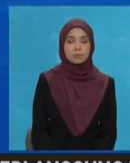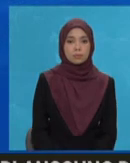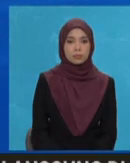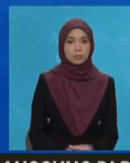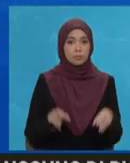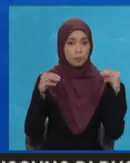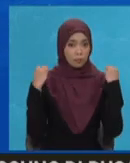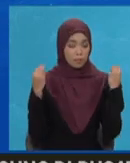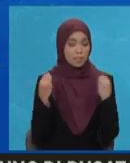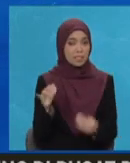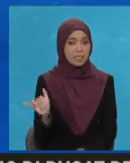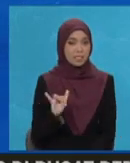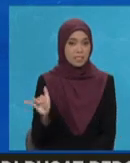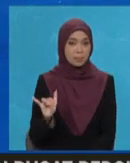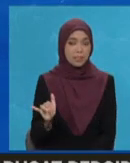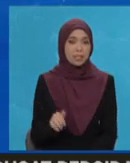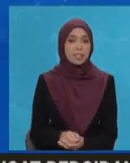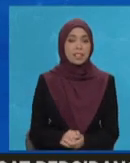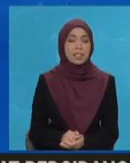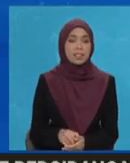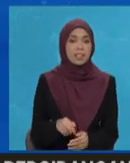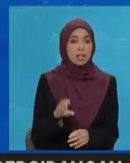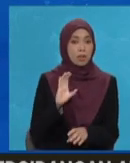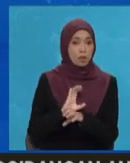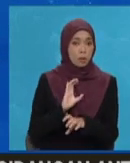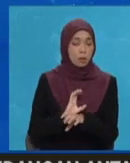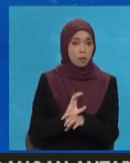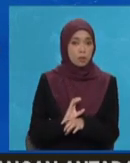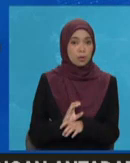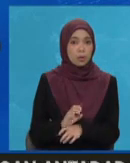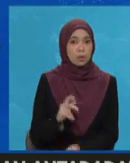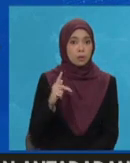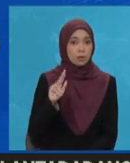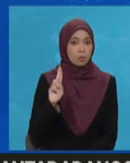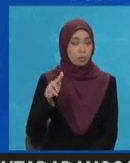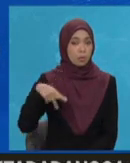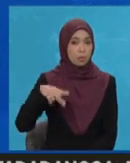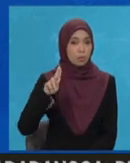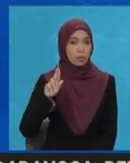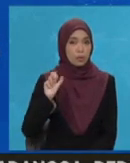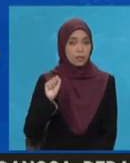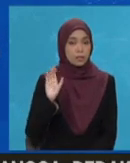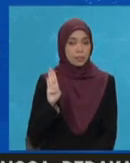majelis yang sama juga diungkapkan oleh college University perguruan ugama Sri Begawan